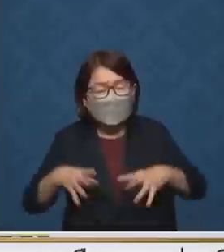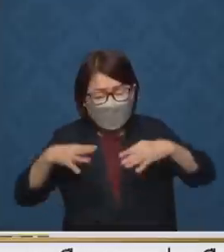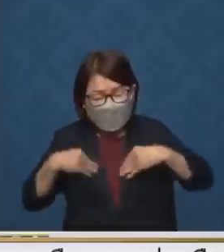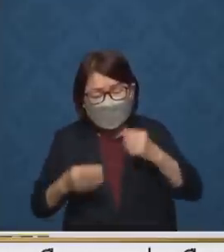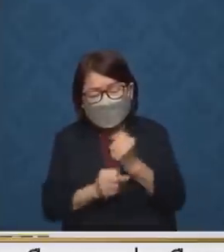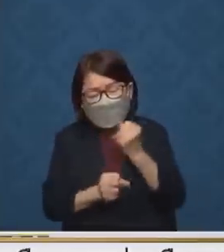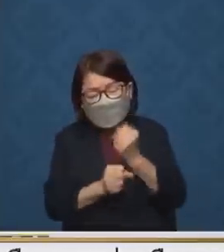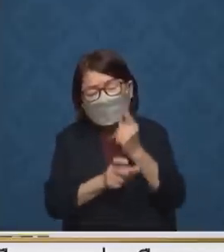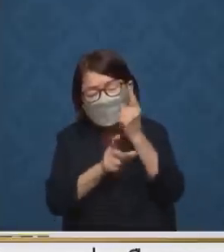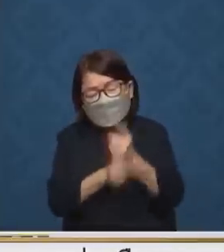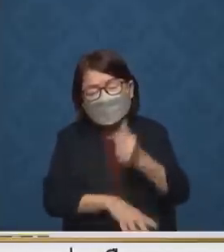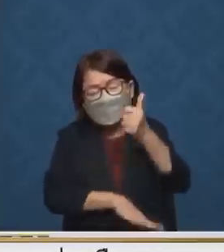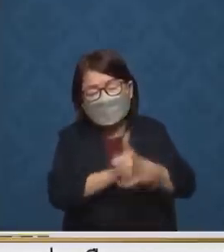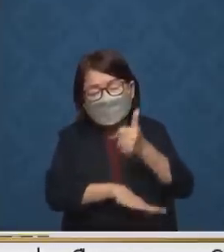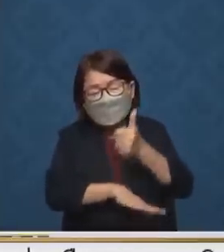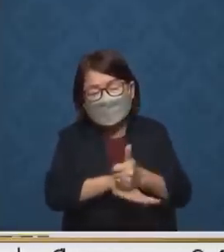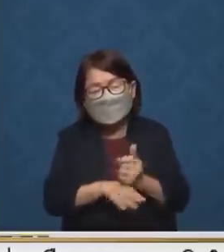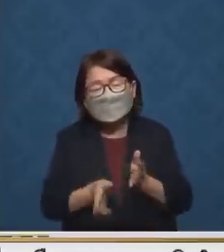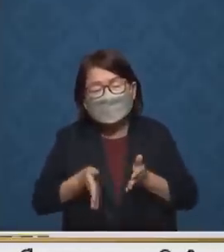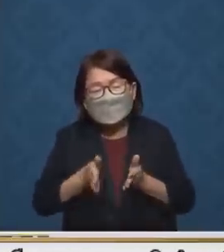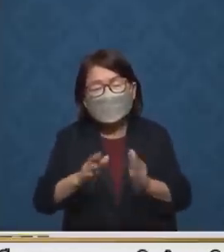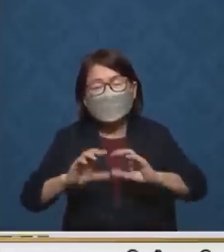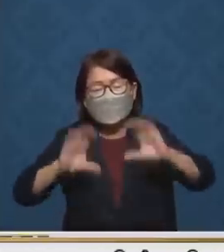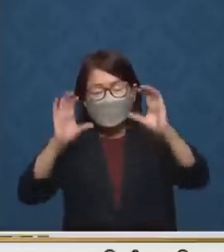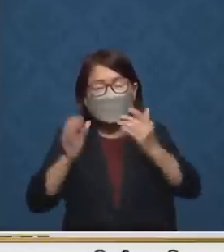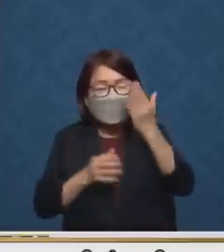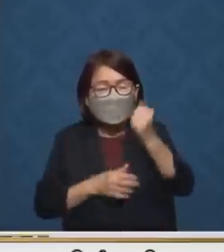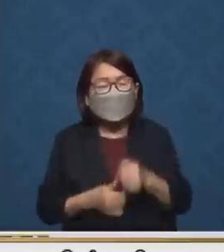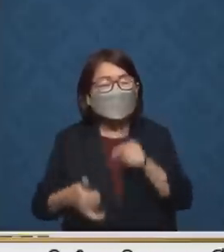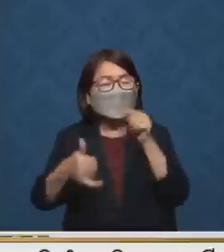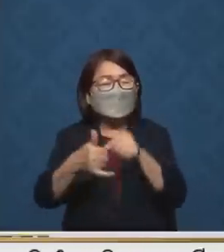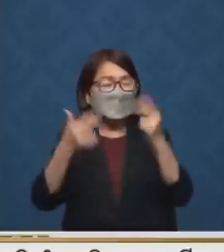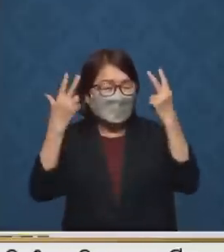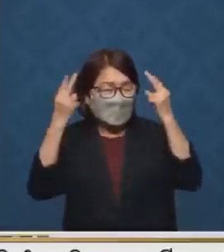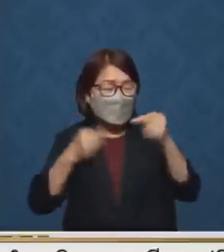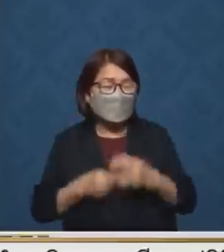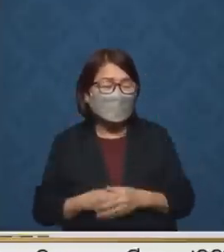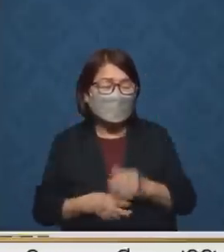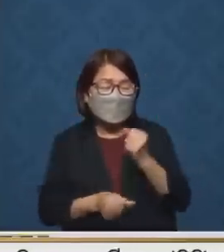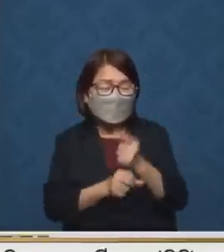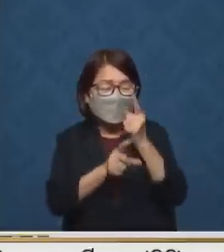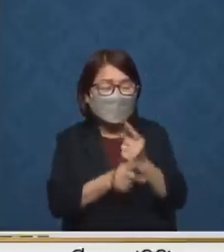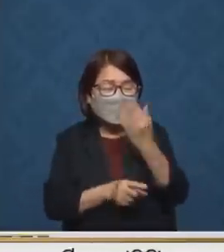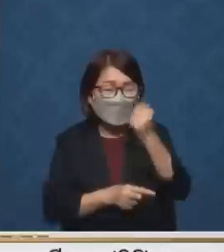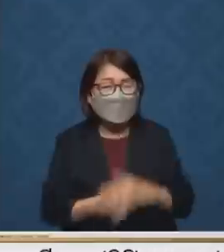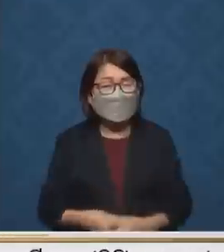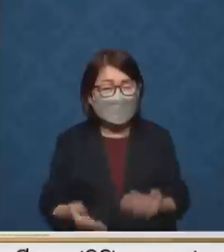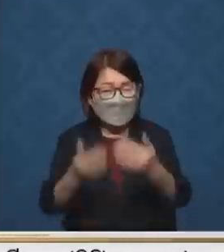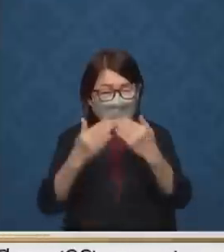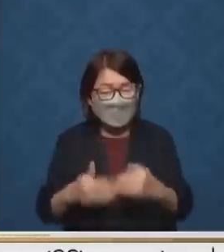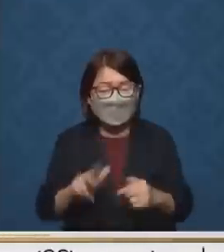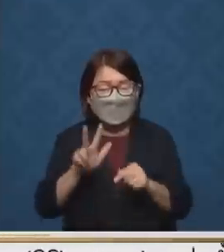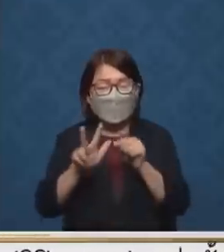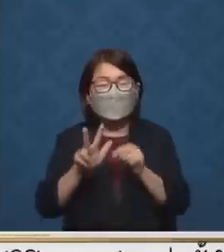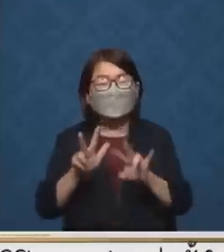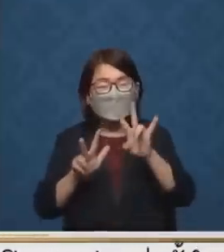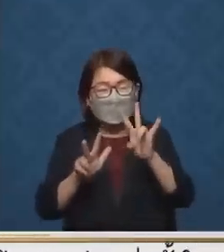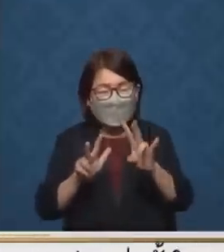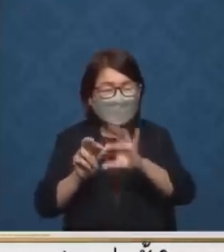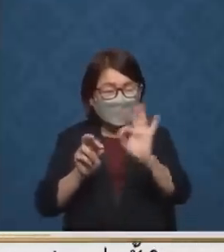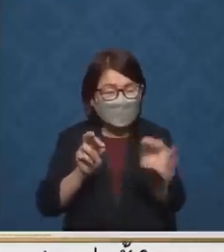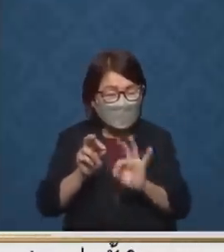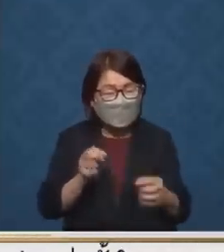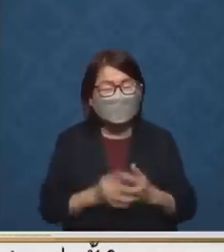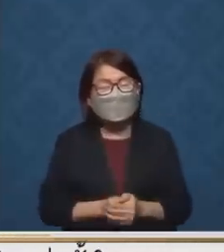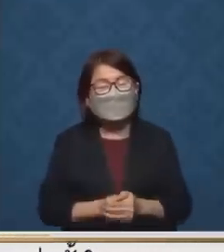ายของผู้นำฝ่ายบริหารนั่นกคือในยกรัฐมนตี3.7 บอกไปอกครับ รายงานดำเนินการของทบภาค 2